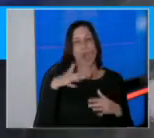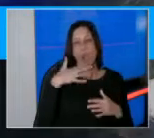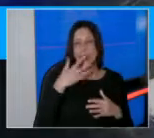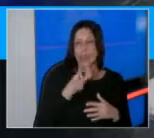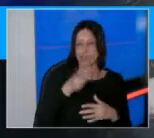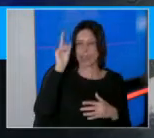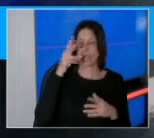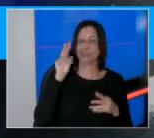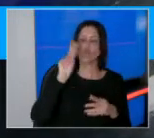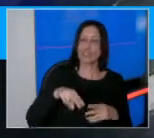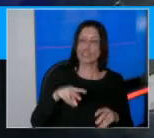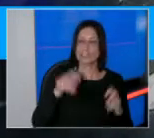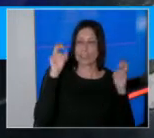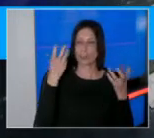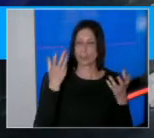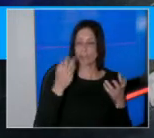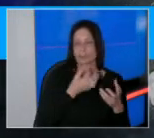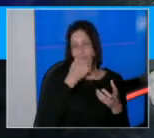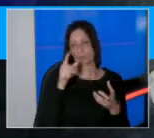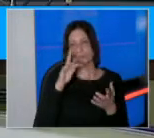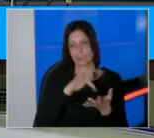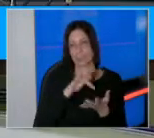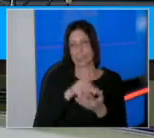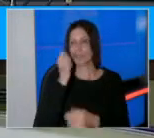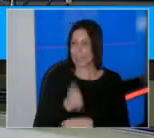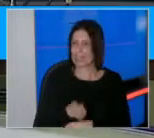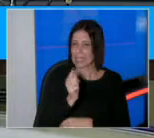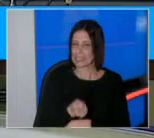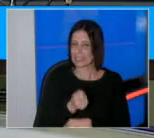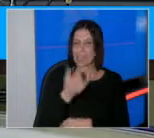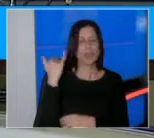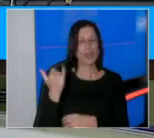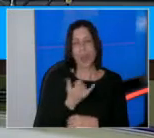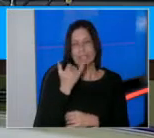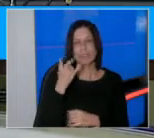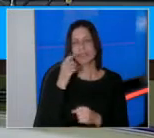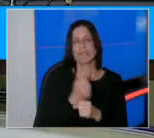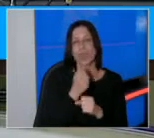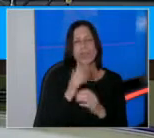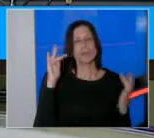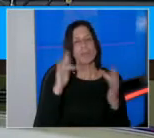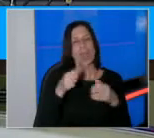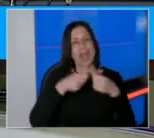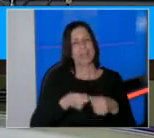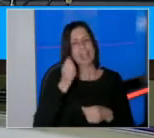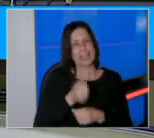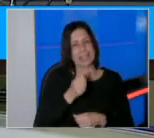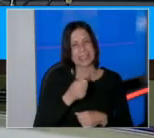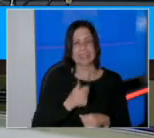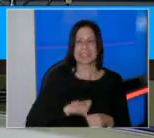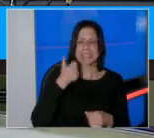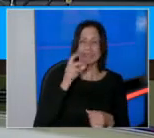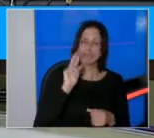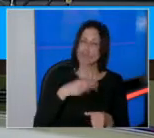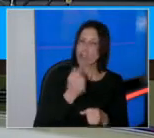תשמעי, יש הזדמנות. את נמצאת, כאילו, בכנסת, את נמצאת כמעט כל הזמן, את פועלת פה מול חברי כנסת, מול שרים, יש עבודת לובי מאוד